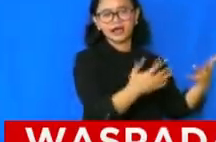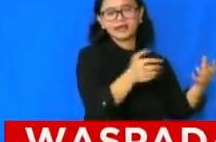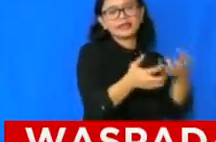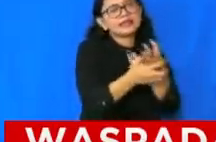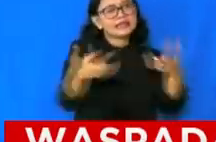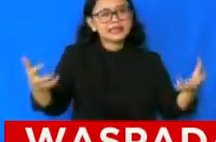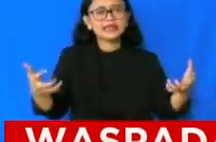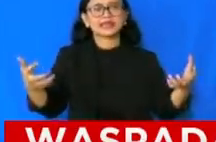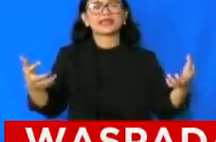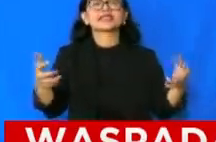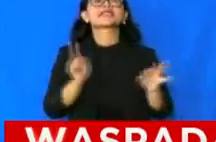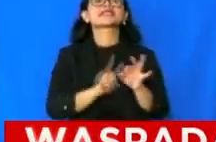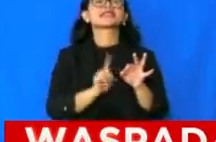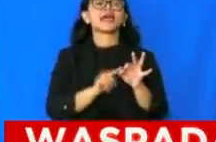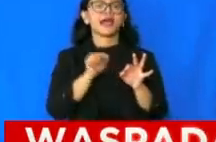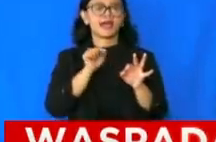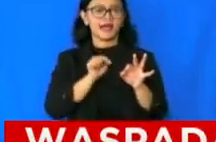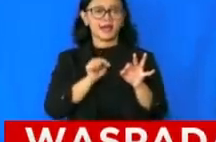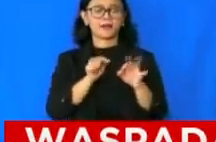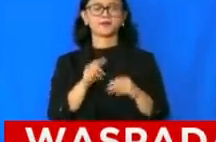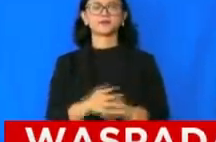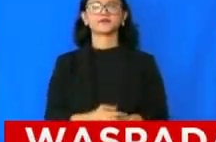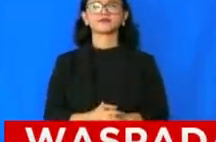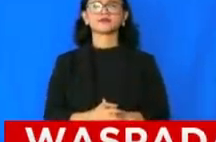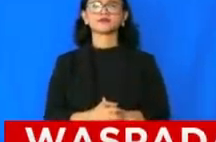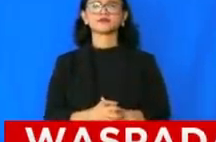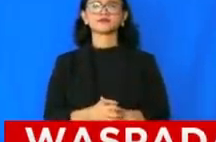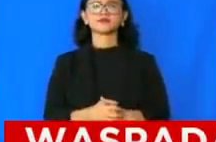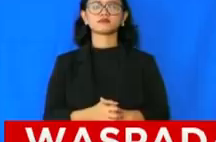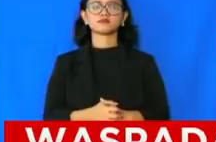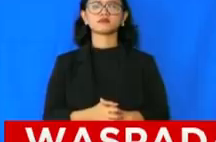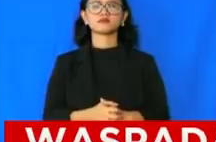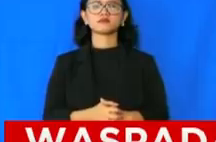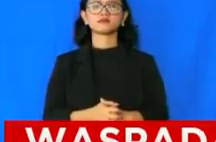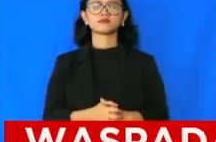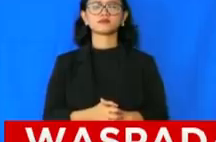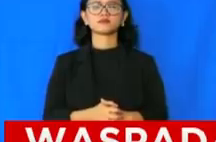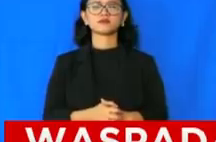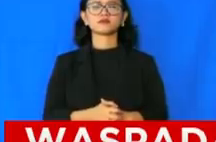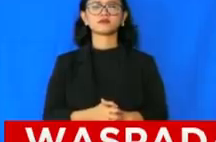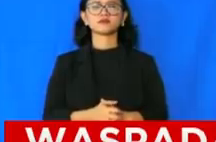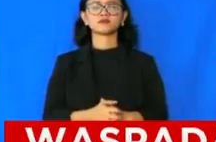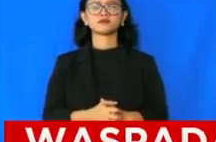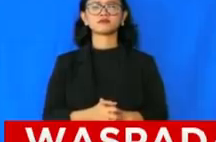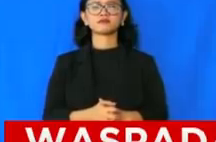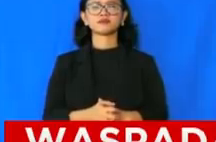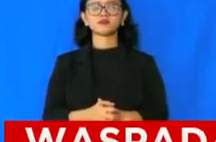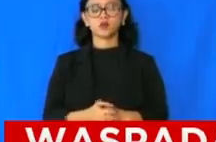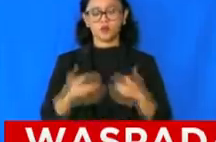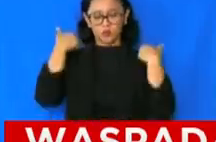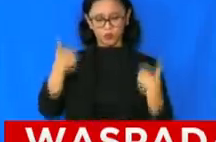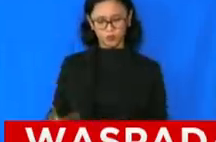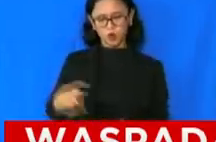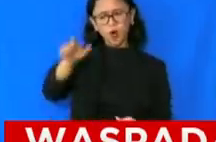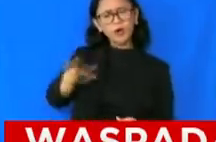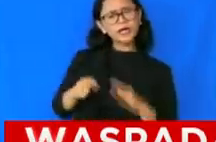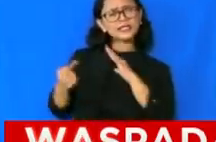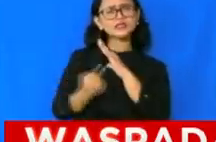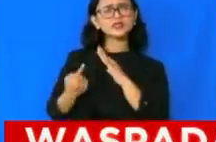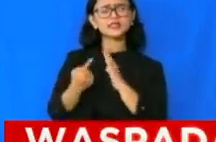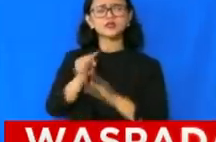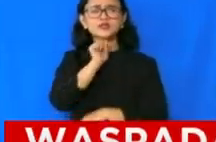intinya seperti itu Sungai Jadi siapa saja sifat yang harusnya mengisolasi diri sendiri pak Ya